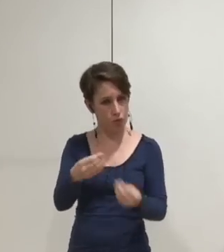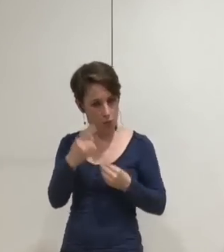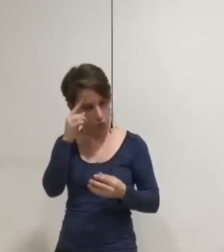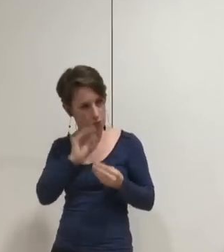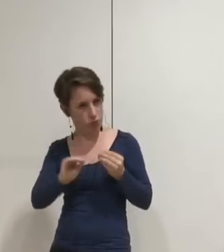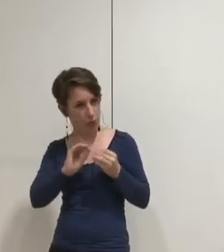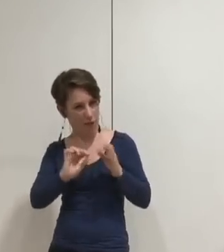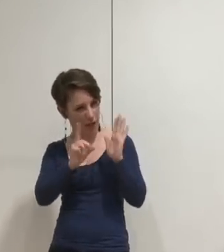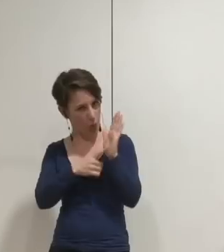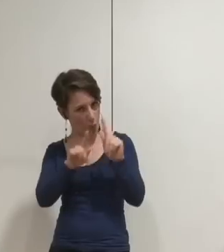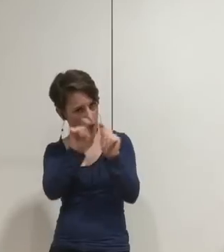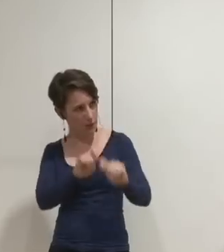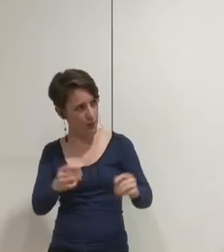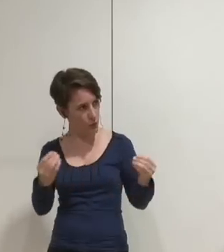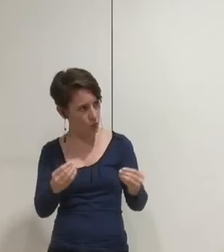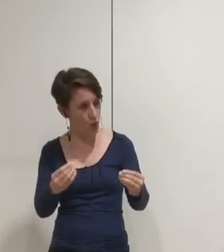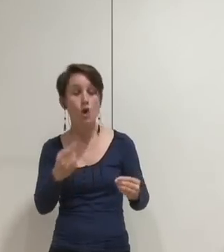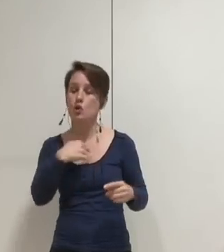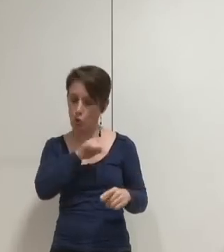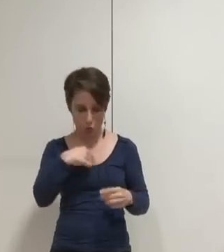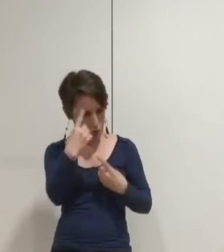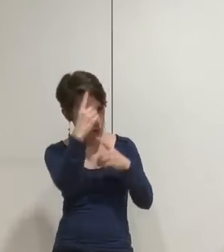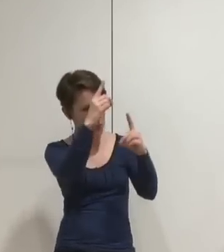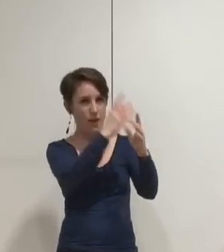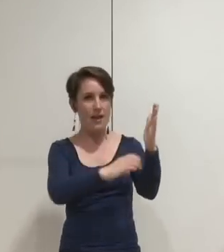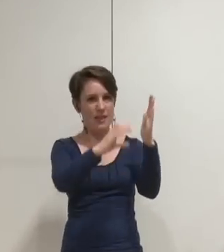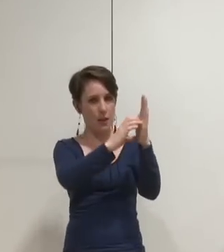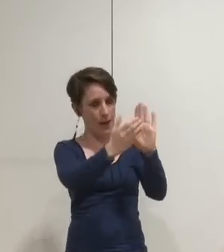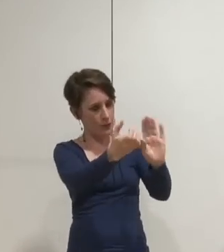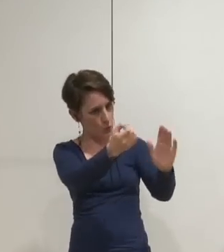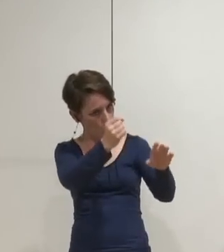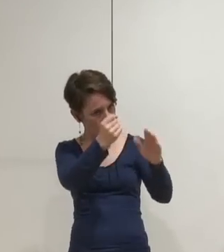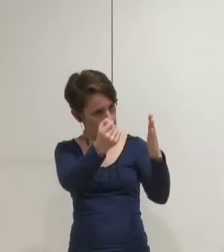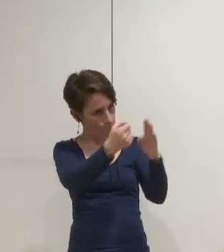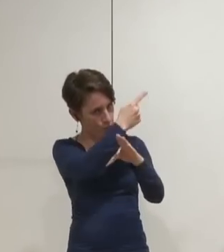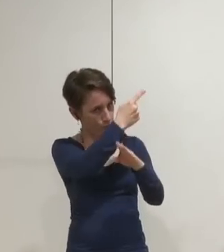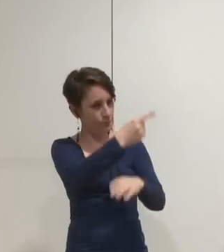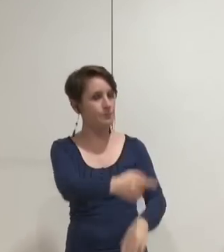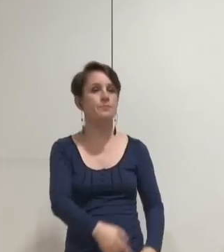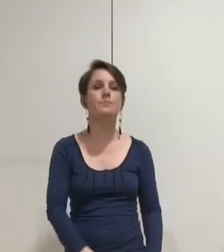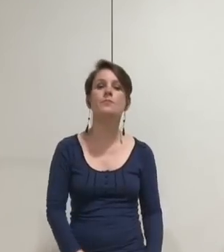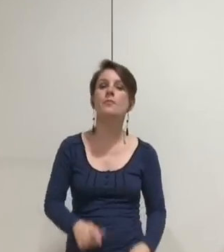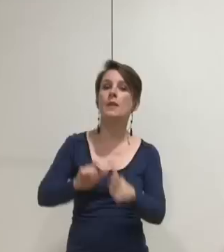droit donc nous demandons le retrait de cette délibération Monsieur